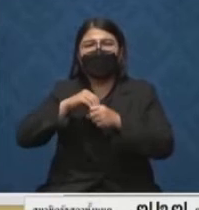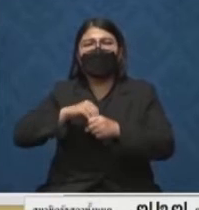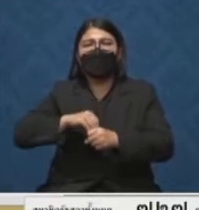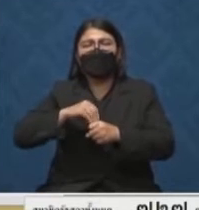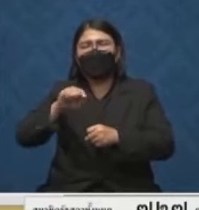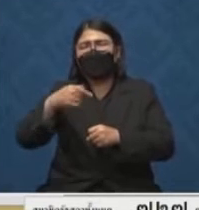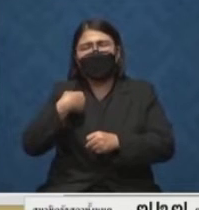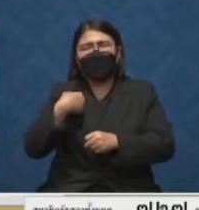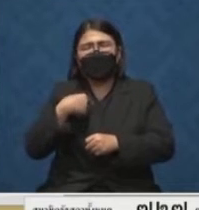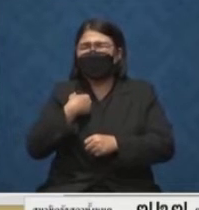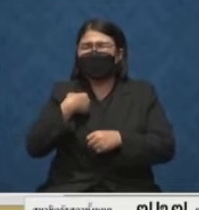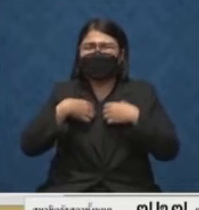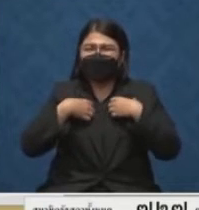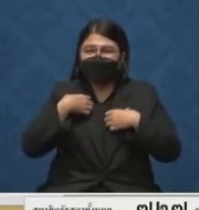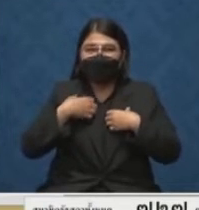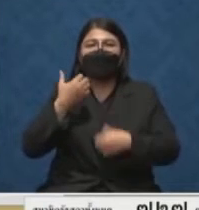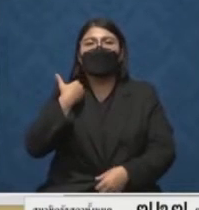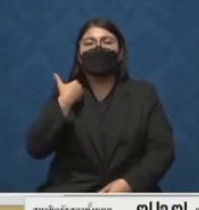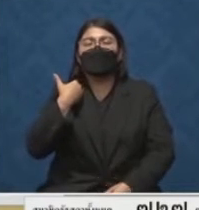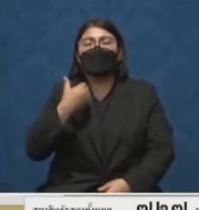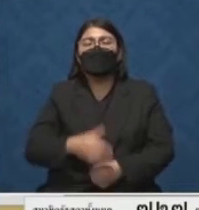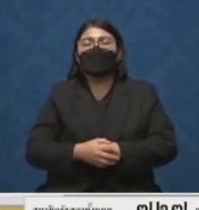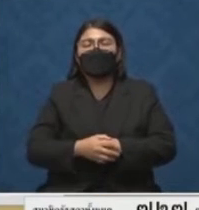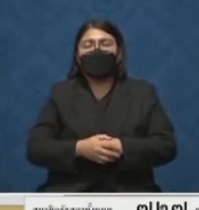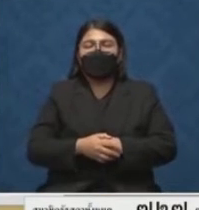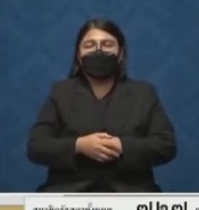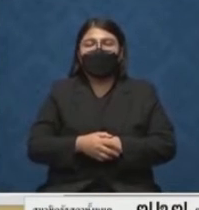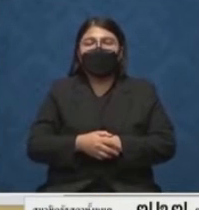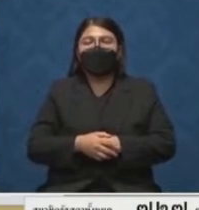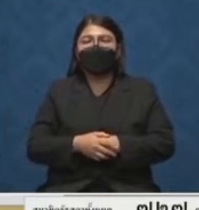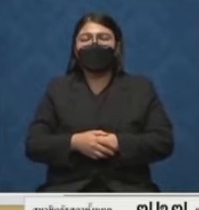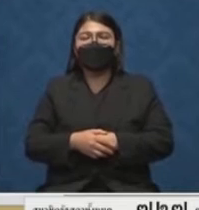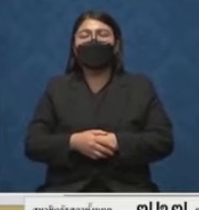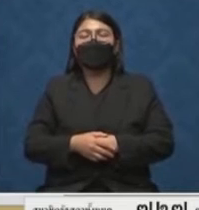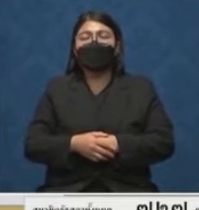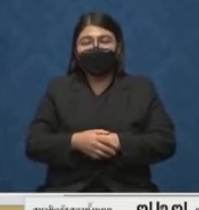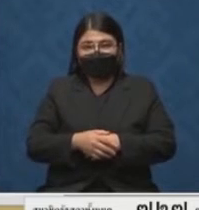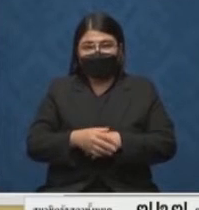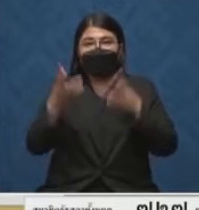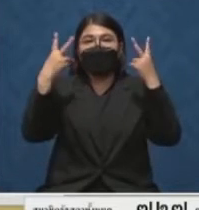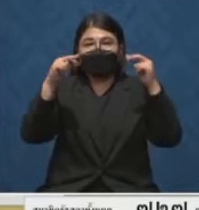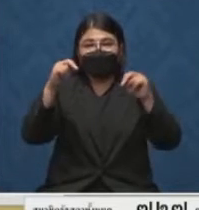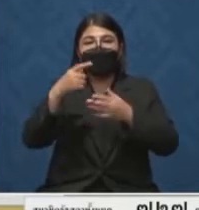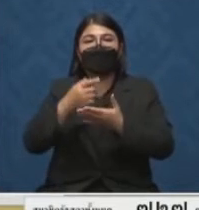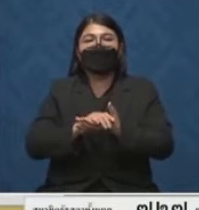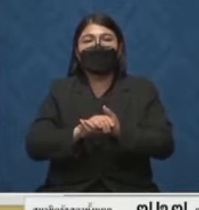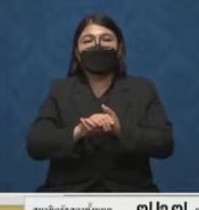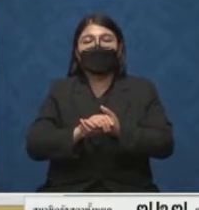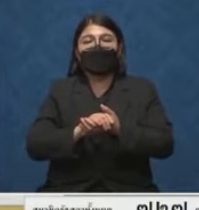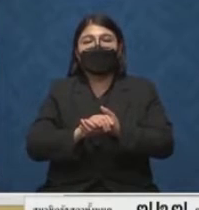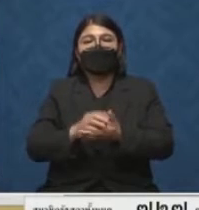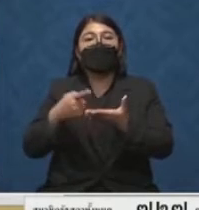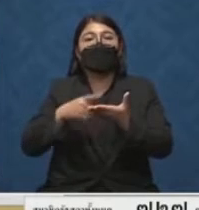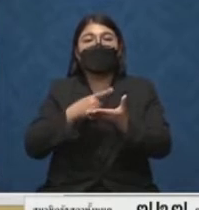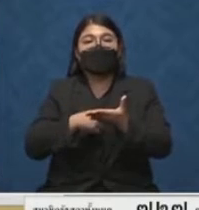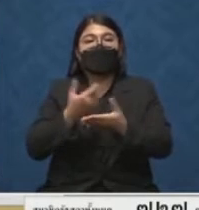ขดดันมากต่จากนั้นผมได้มีโอกาสเป็ที่ภิกษานายกฎรรตีบหารศิลภอาชาในยุคสม